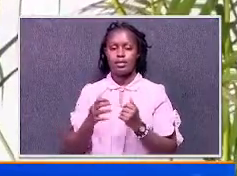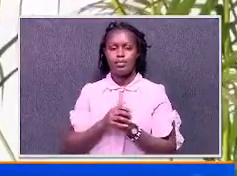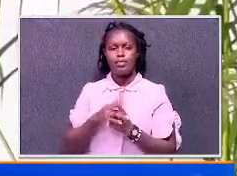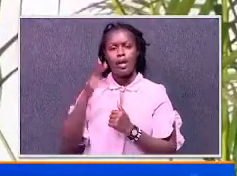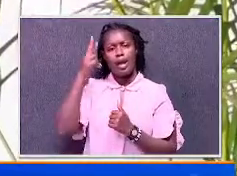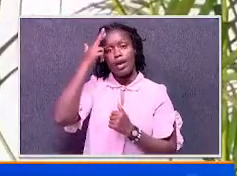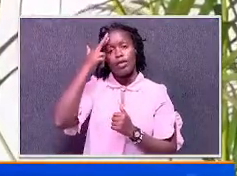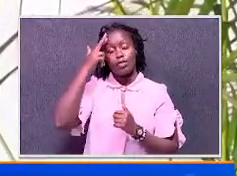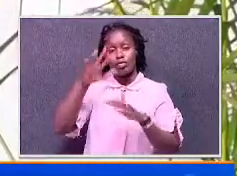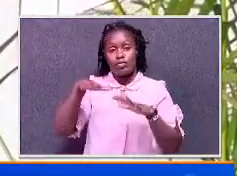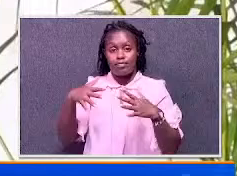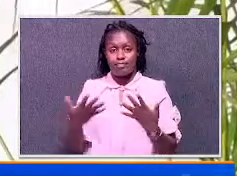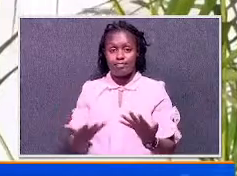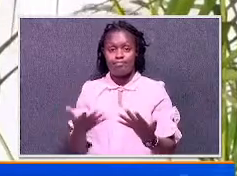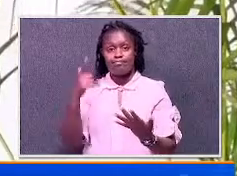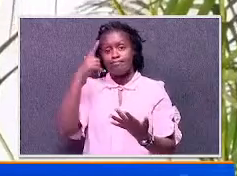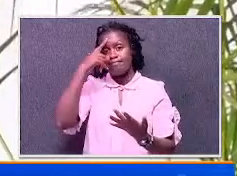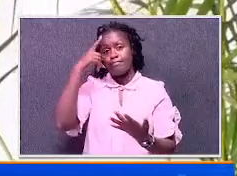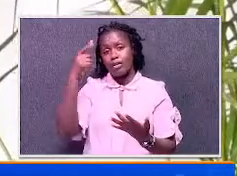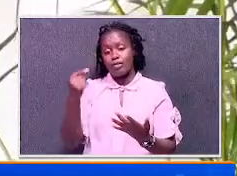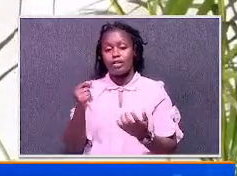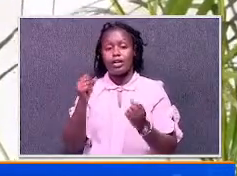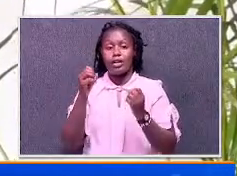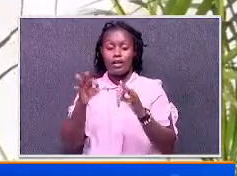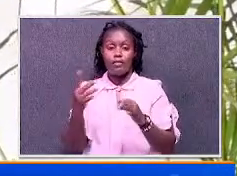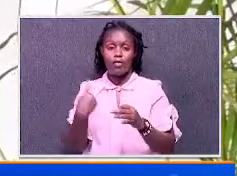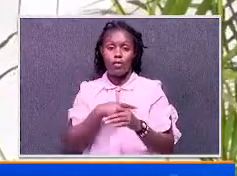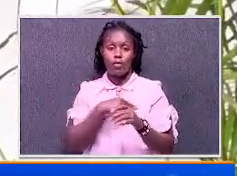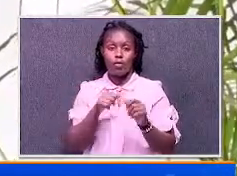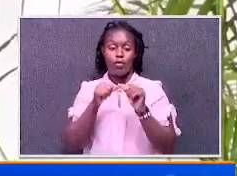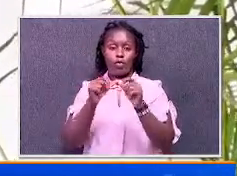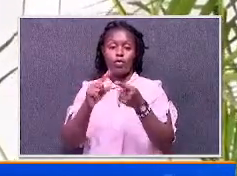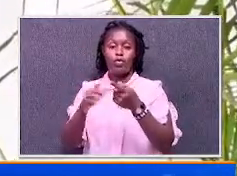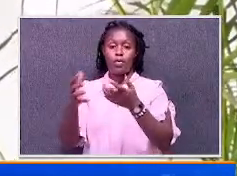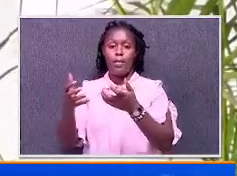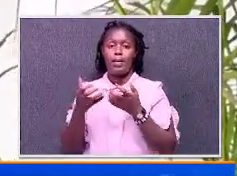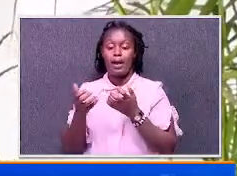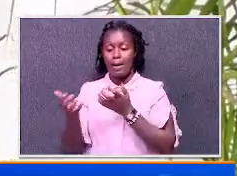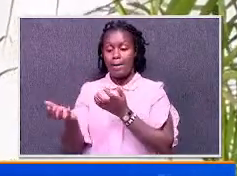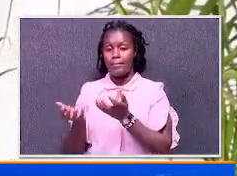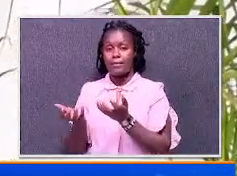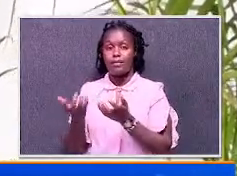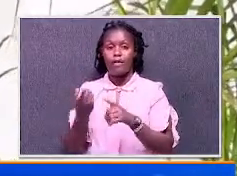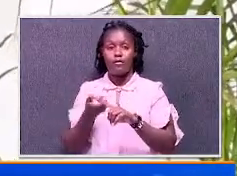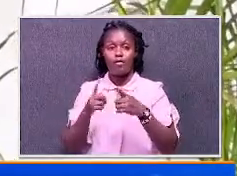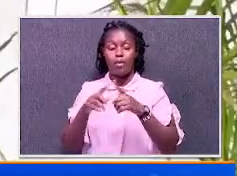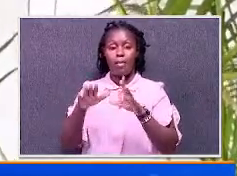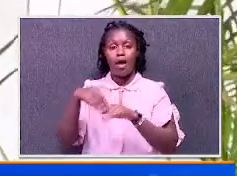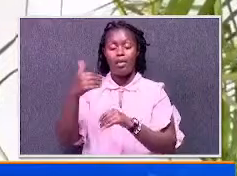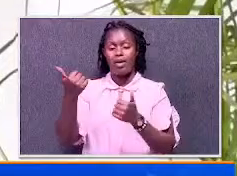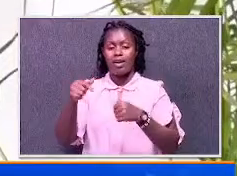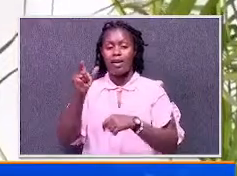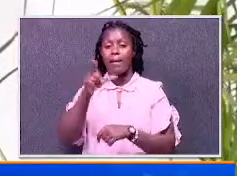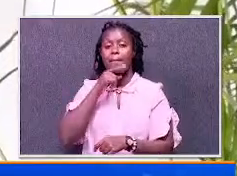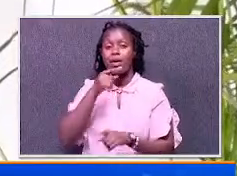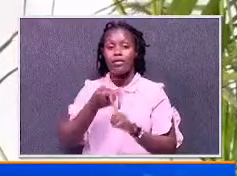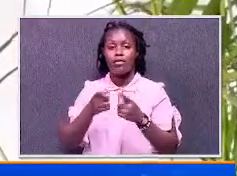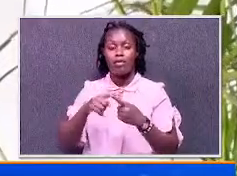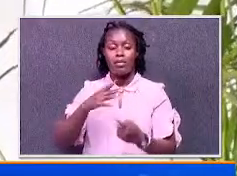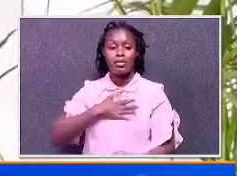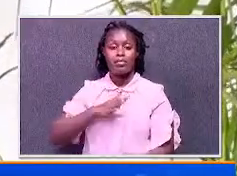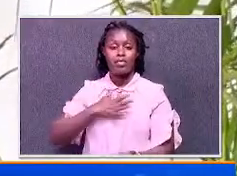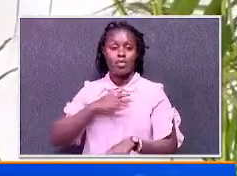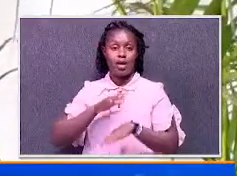gani? Kwa sababu tukiendelea kuleta bidhaa kutoka nje, kuna vijana hapa Samburu watapata kazi huko Amerika